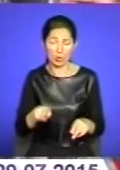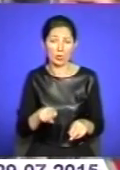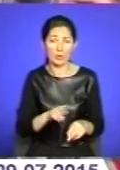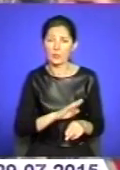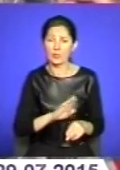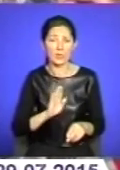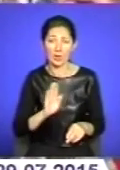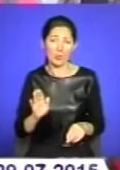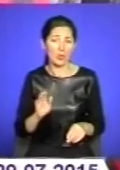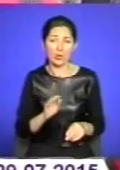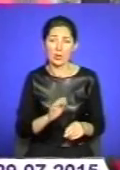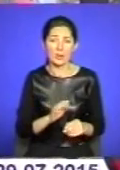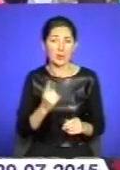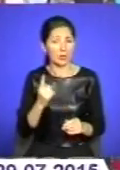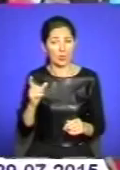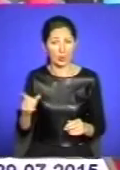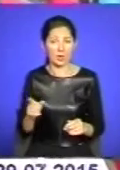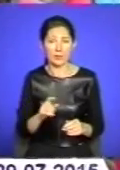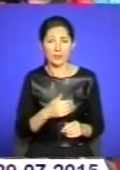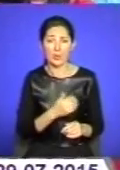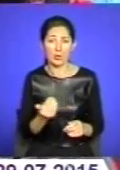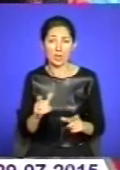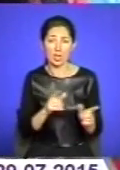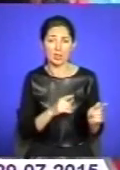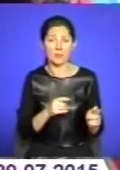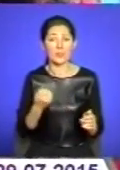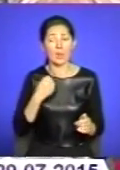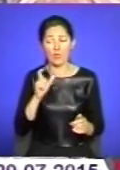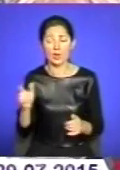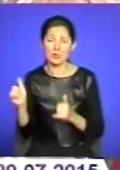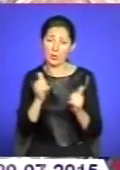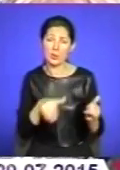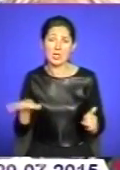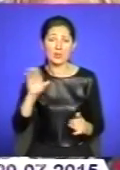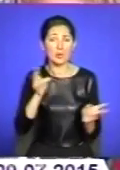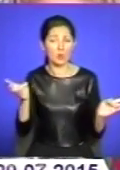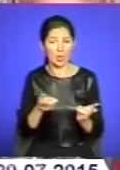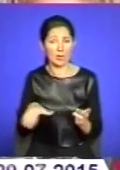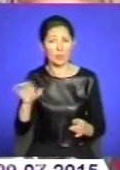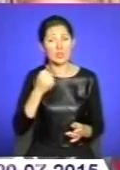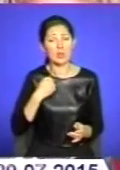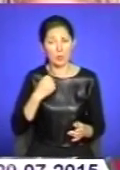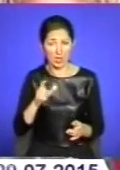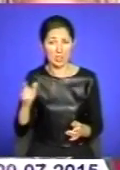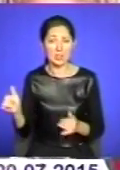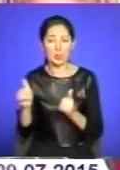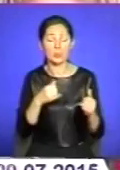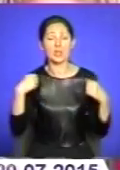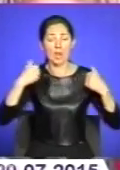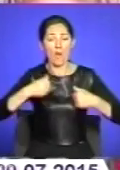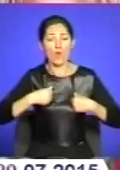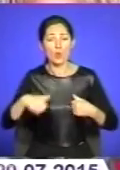жодного не було такого. Воїнів забезпечили усім необхідним. Всі бійці забезпечені формою, всі